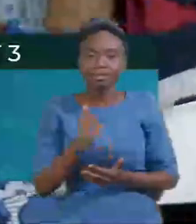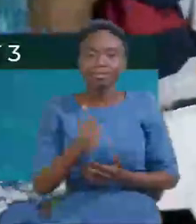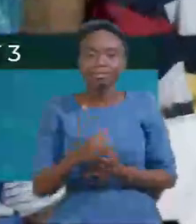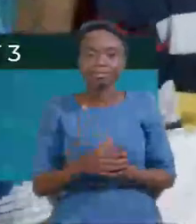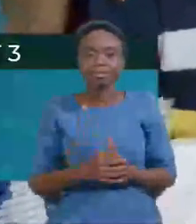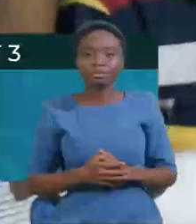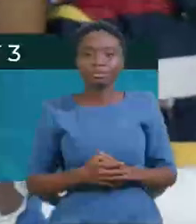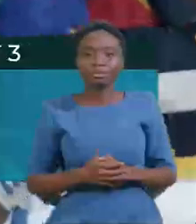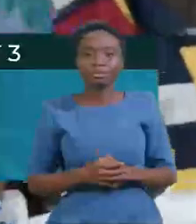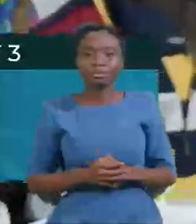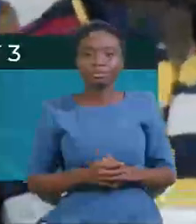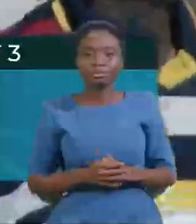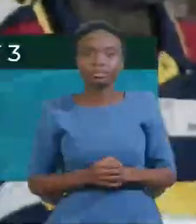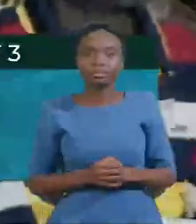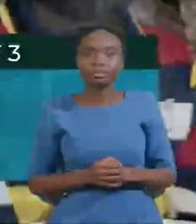Jésus est ici à Douala.